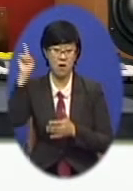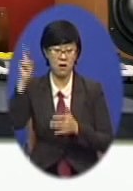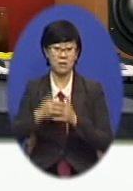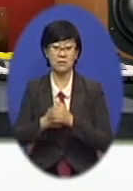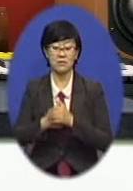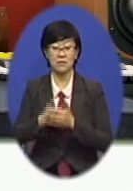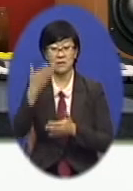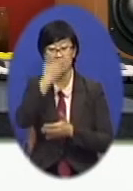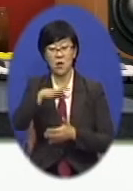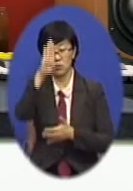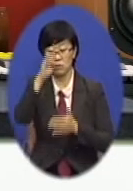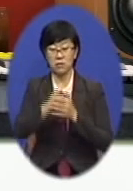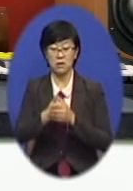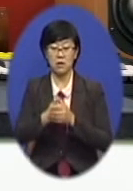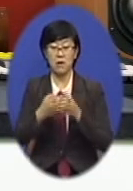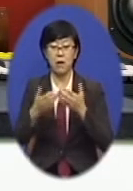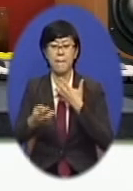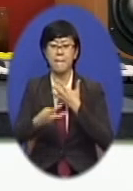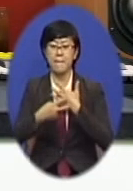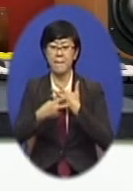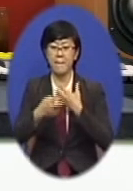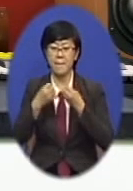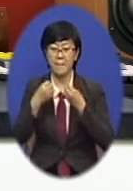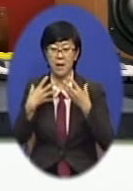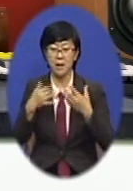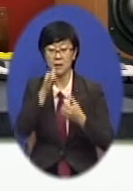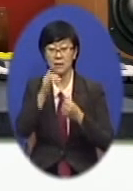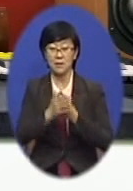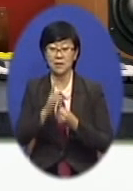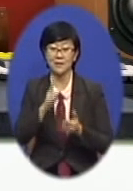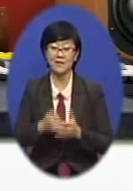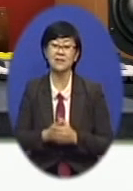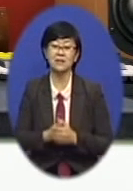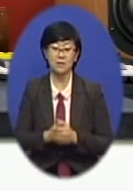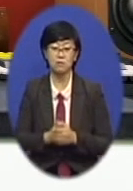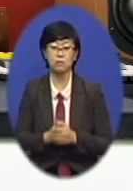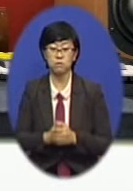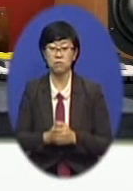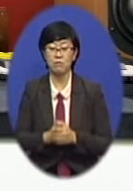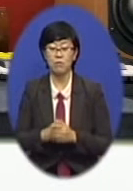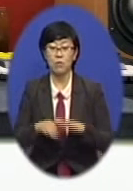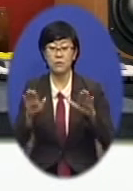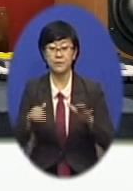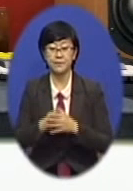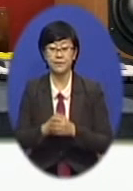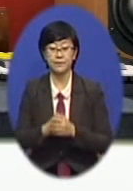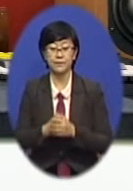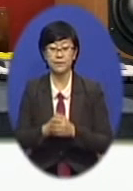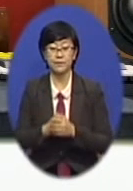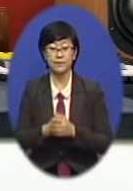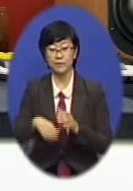재고 당뇨도 네. 합병증으로 당도 왔거든요. 오. 아, 그러셨군요. 네. 아무튼 네. 오늘 네.